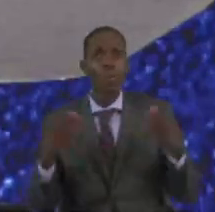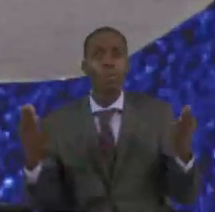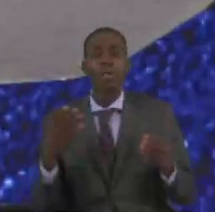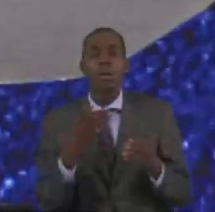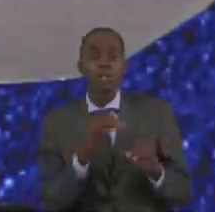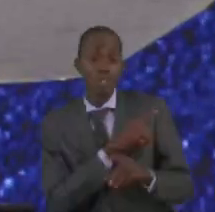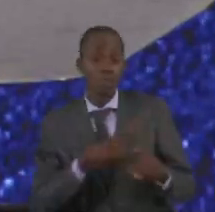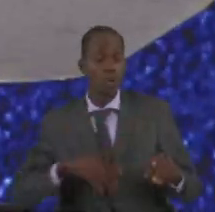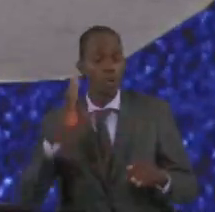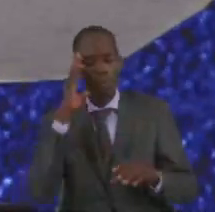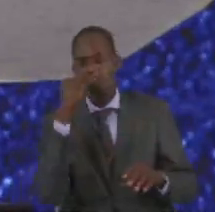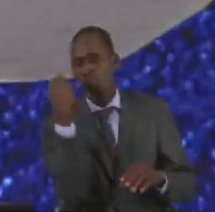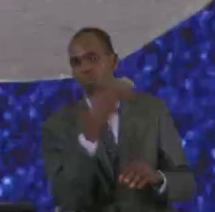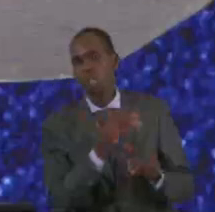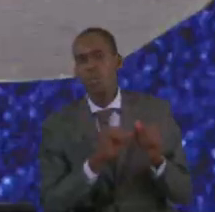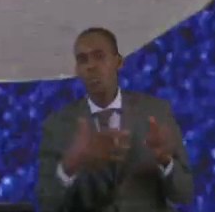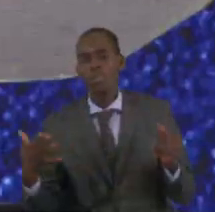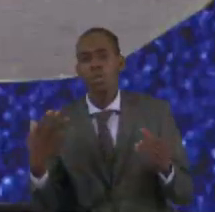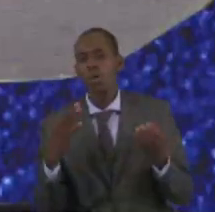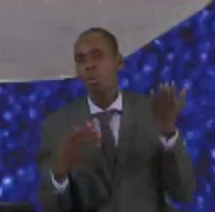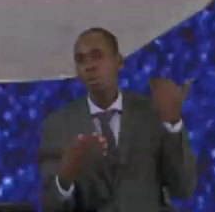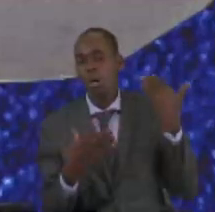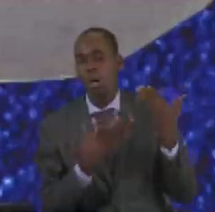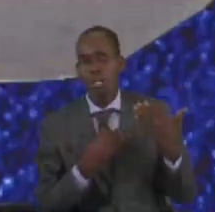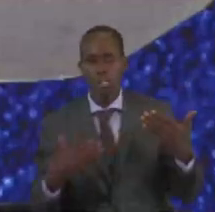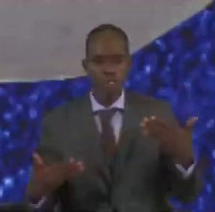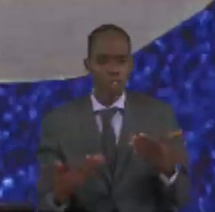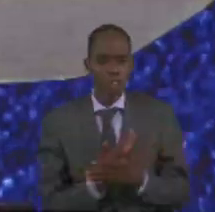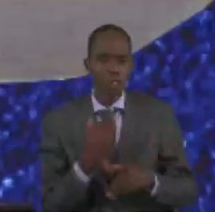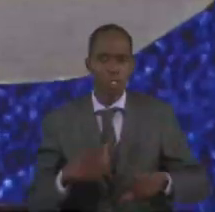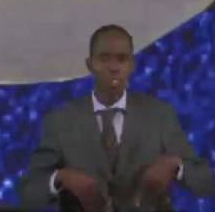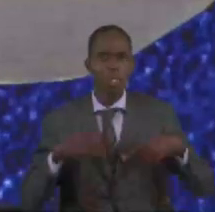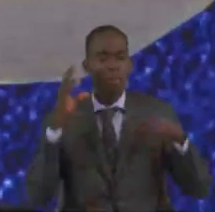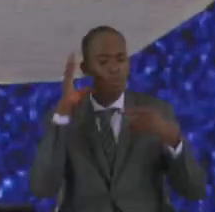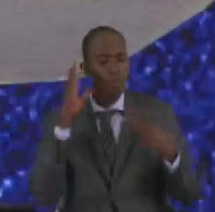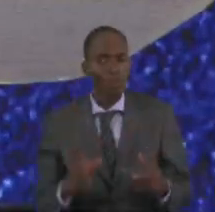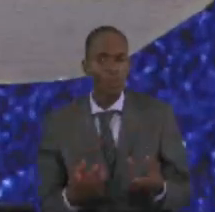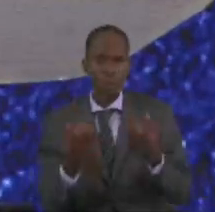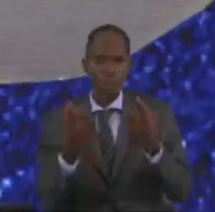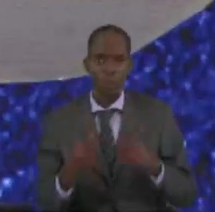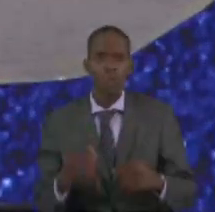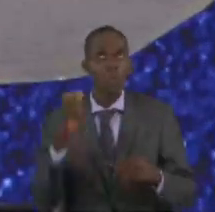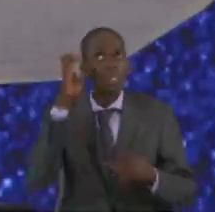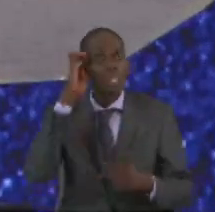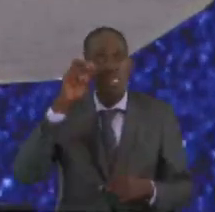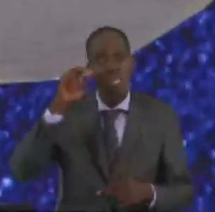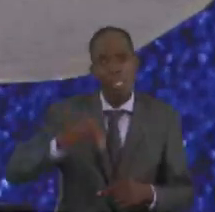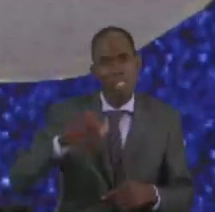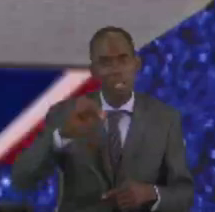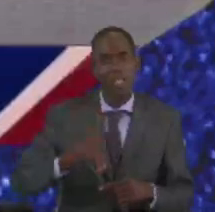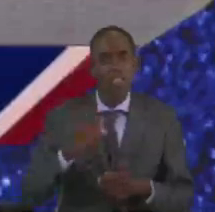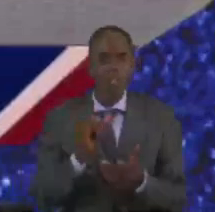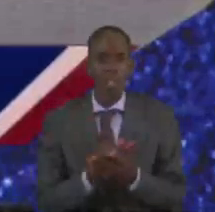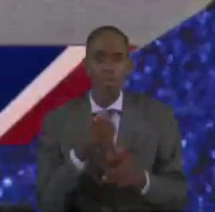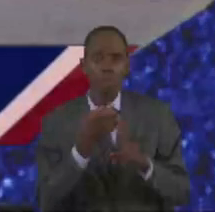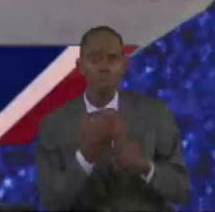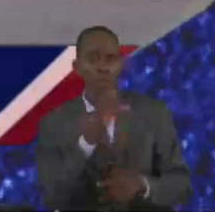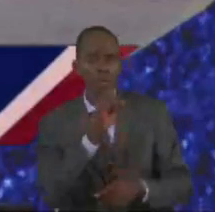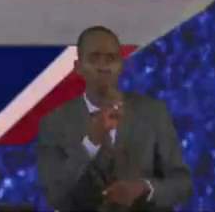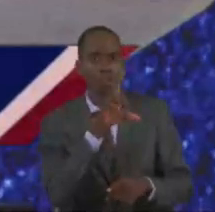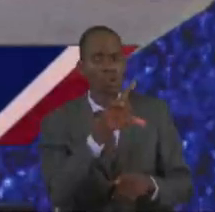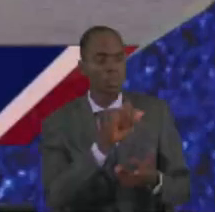Seigneur oublie par cela le passé et puis une nouvelle vie commence. Alors, il exigeait cela. Il